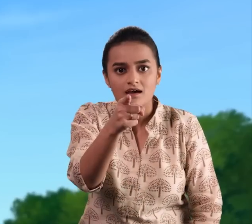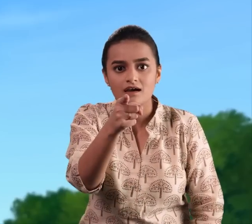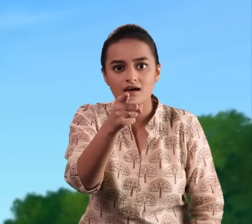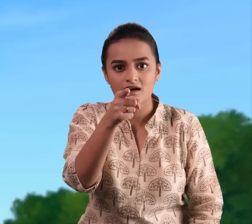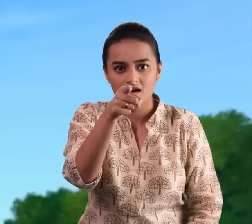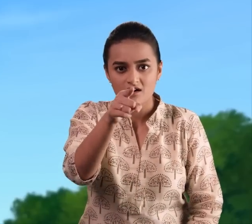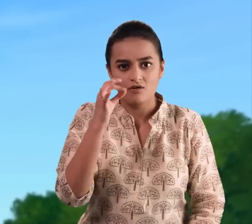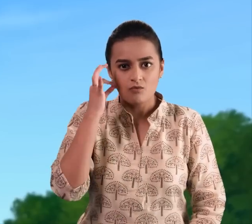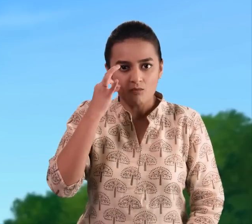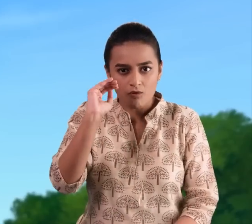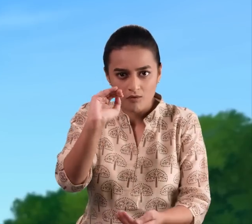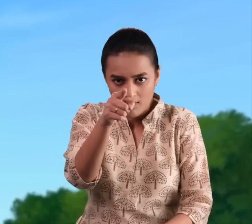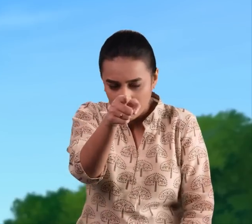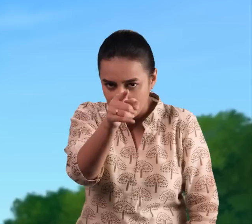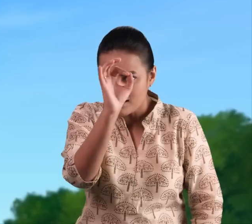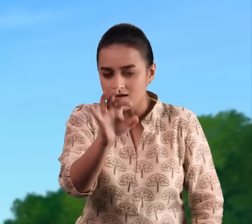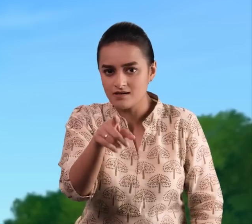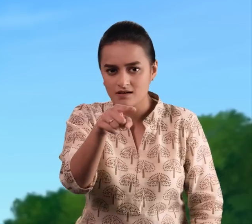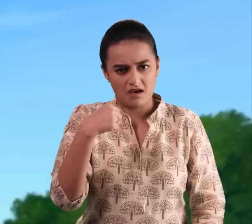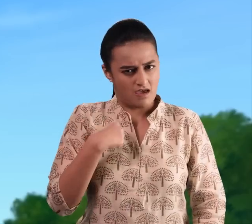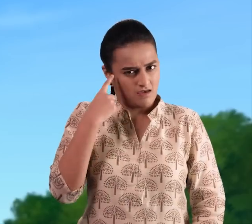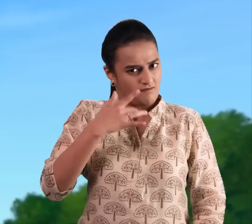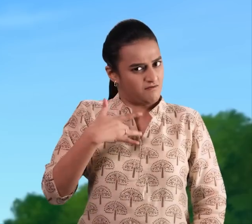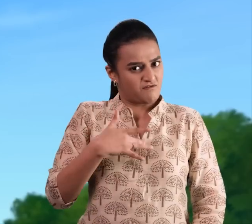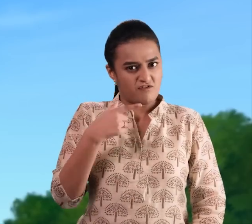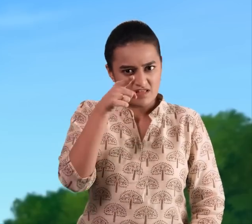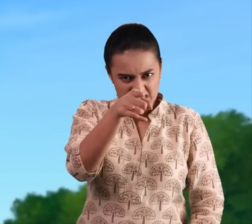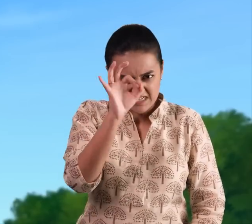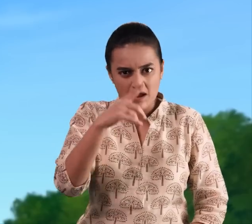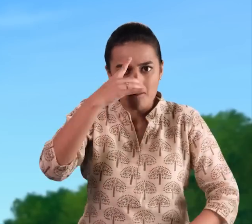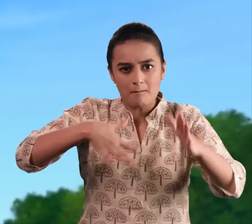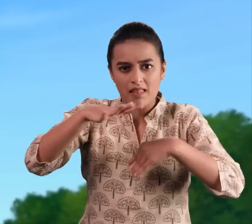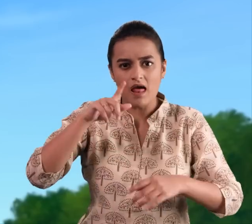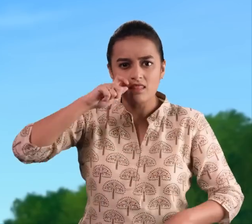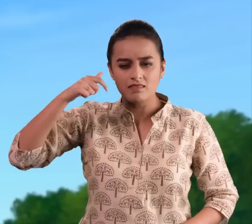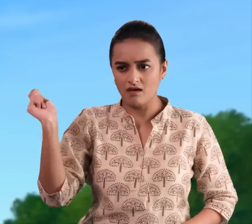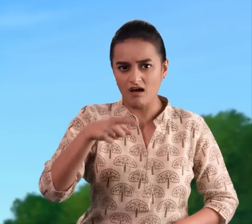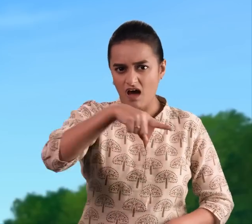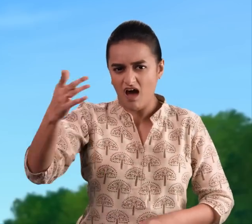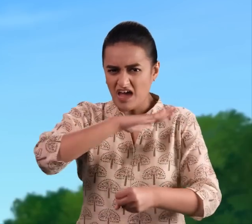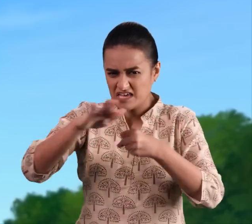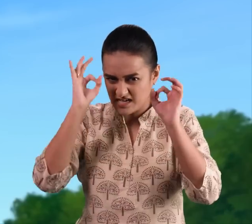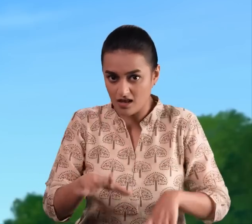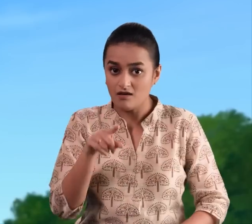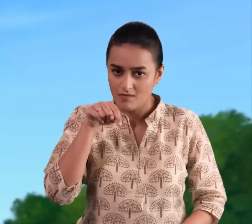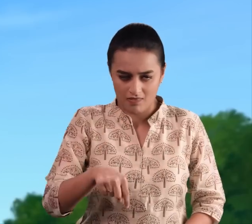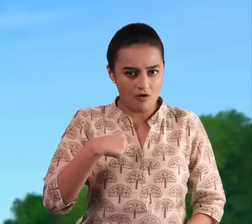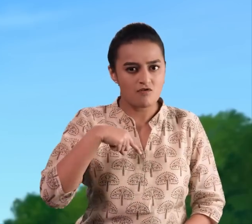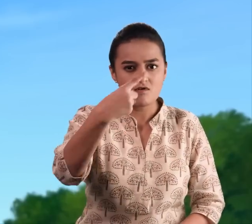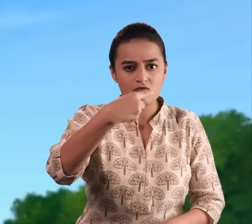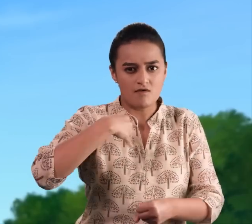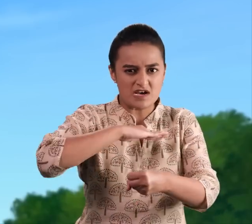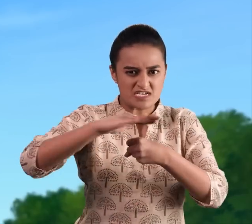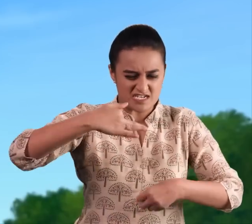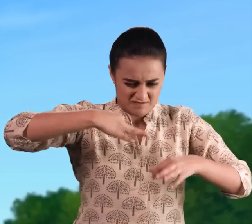हाँ, वो नीला बालक, मुझे लगता है वही कंस का काल है। बस अब ये मेरे